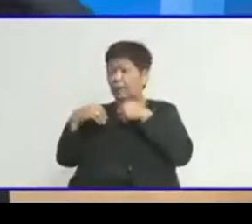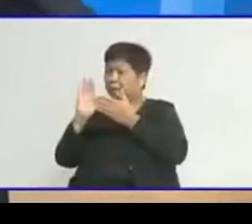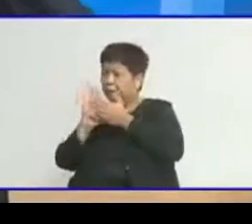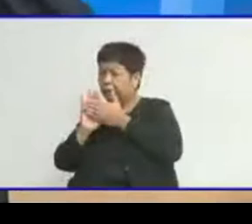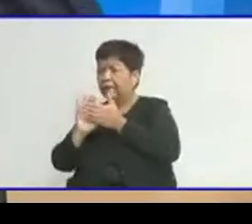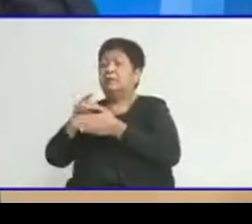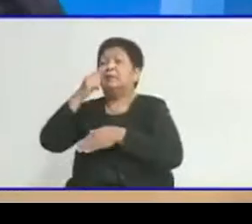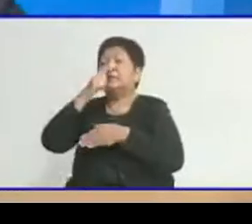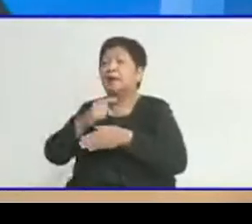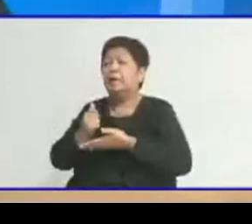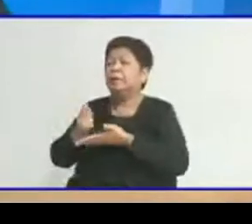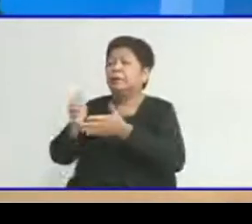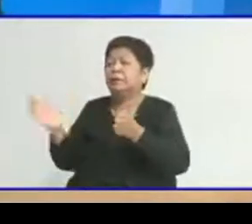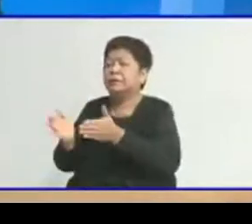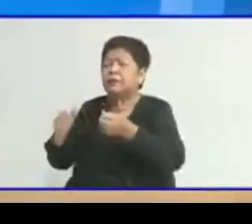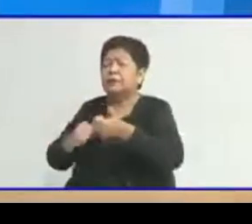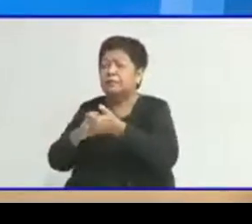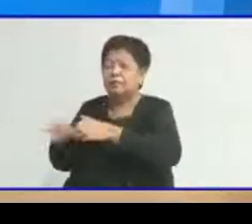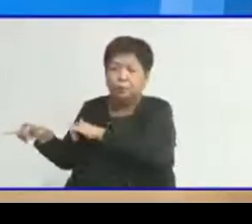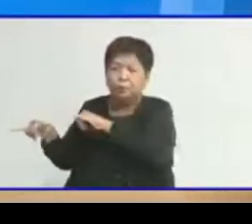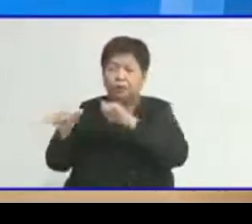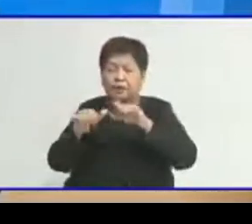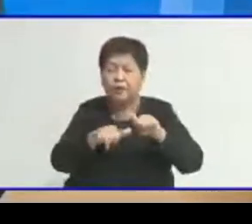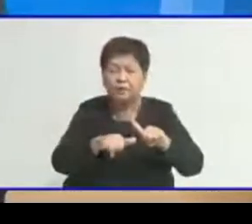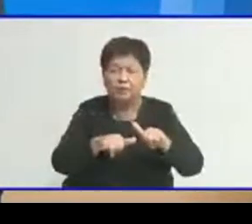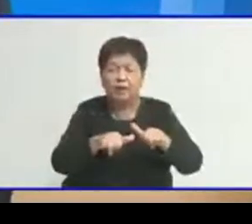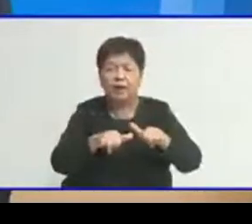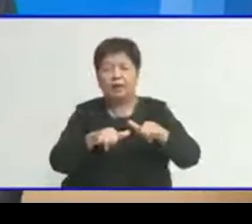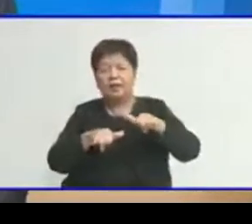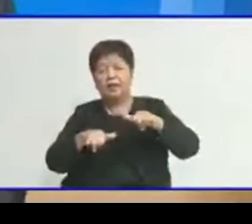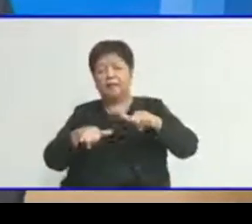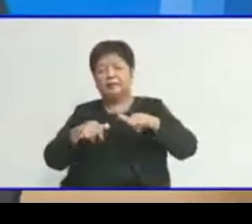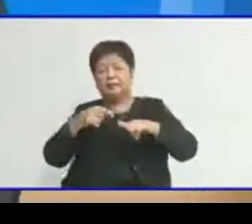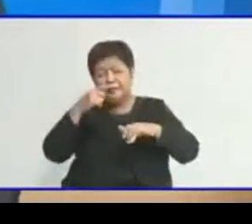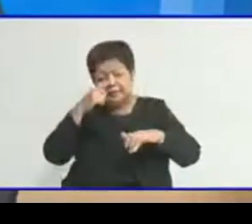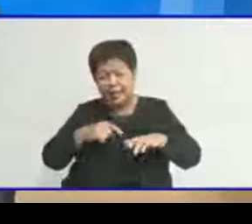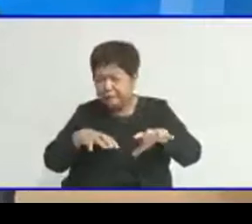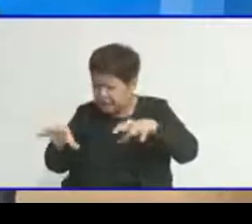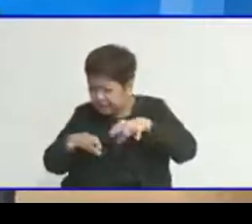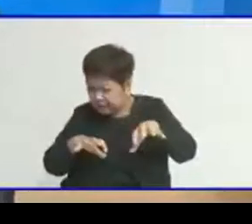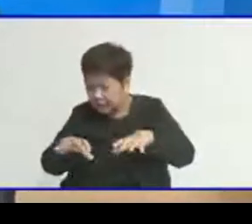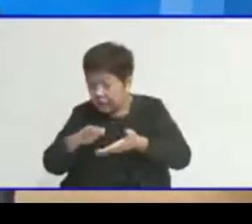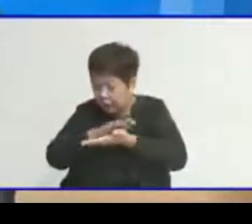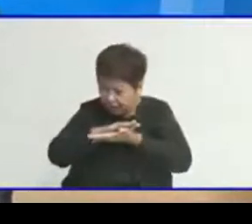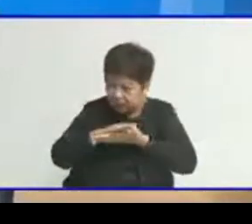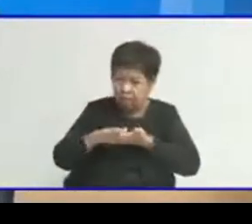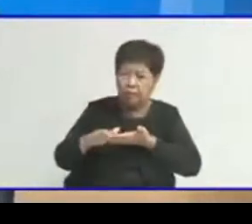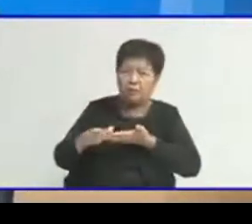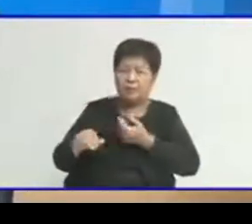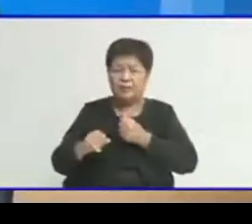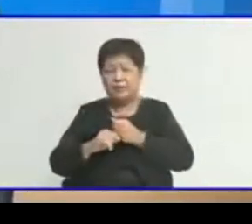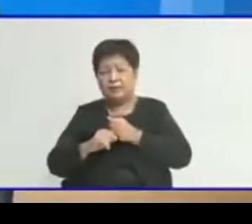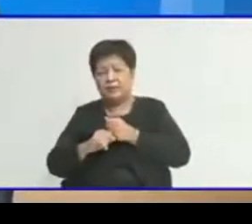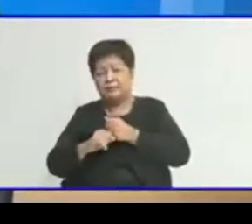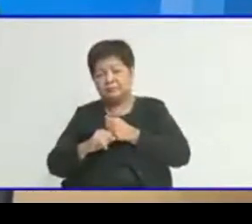ในสัญญาน ี่ สะท้อนให้เห็นภาพอย่างชัดเจนว่านานาประเทศให้การยอมรับการจัดการผู้ลี้ภัยไทยเป็นส่วนและตัวแบบการจัดการผู้ลี้ภัย